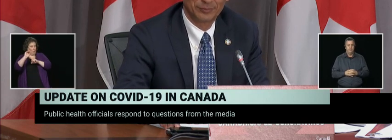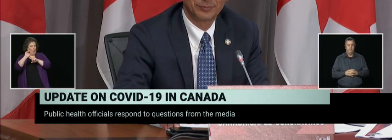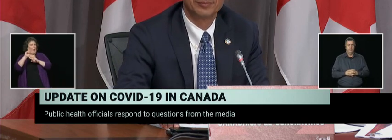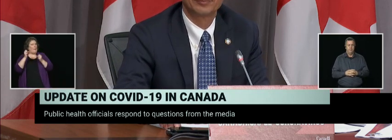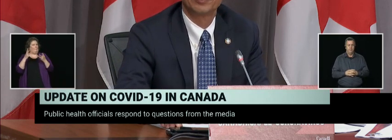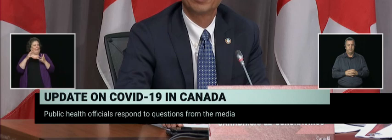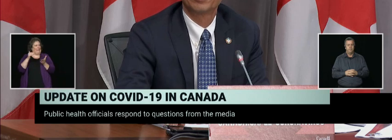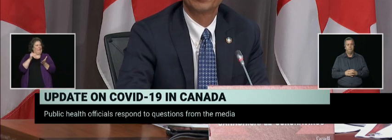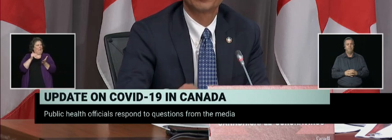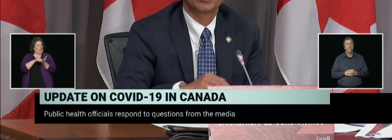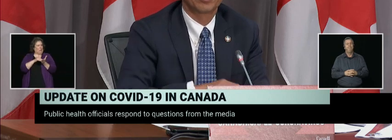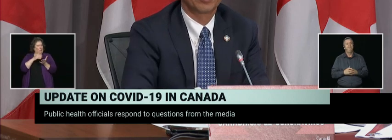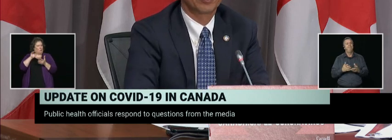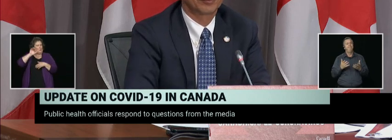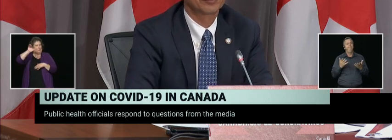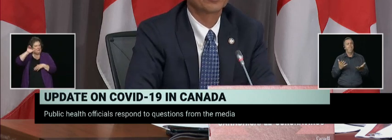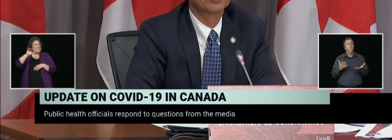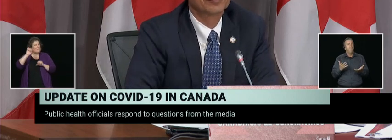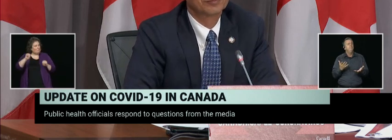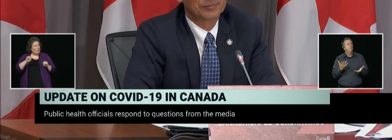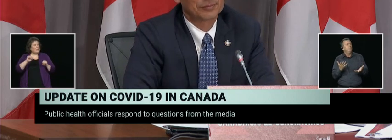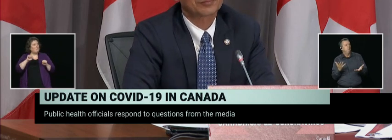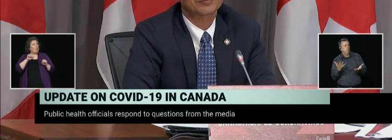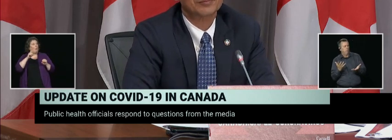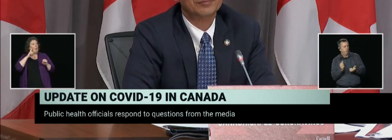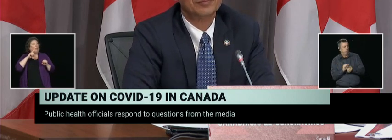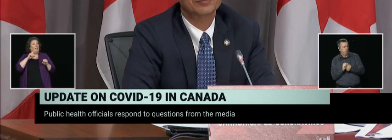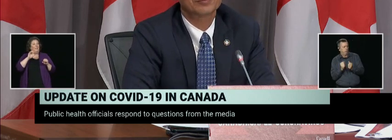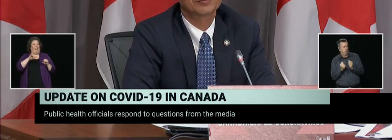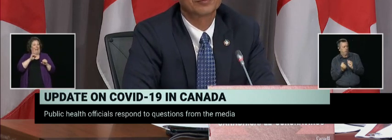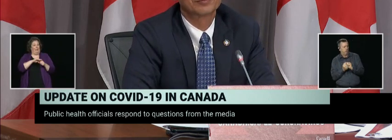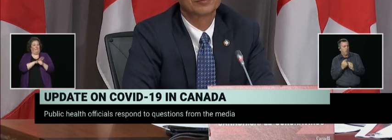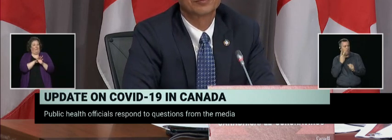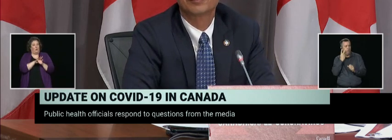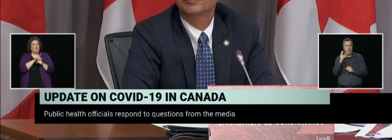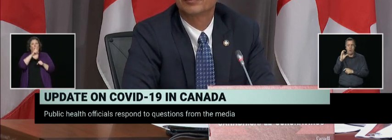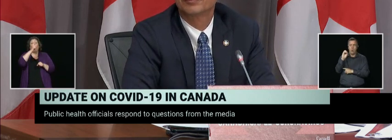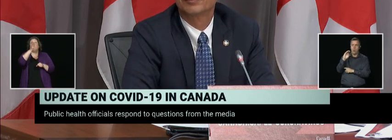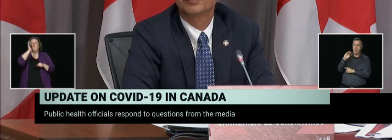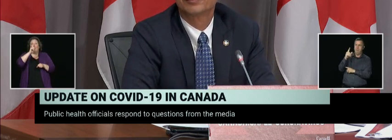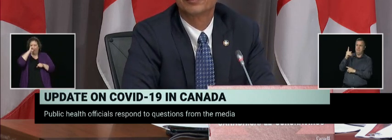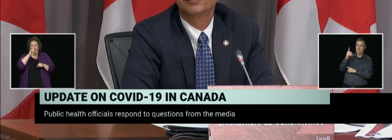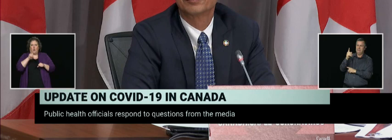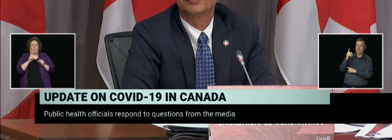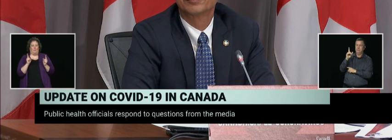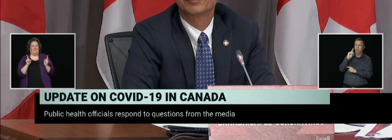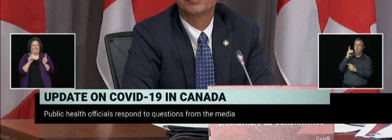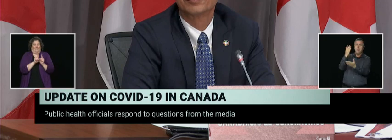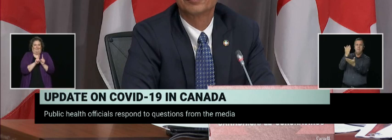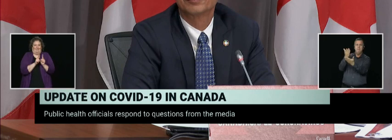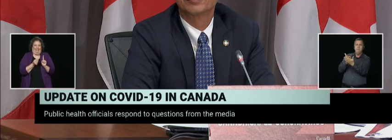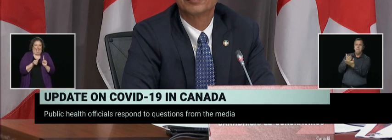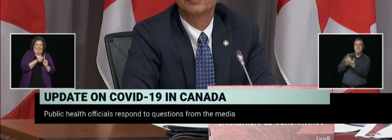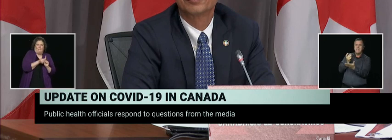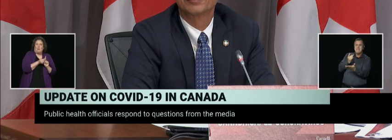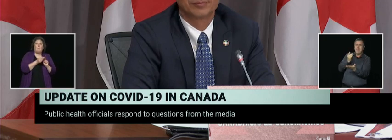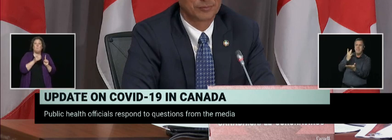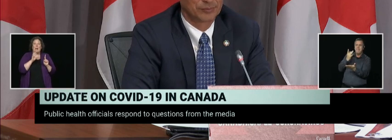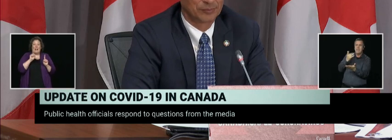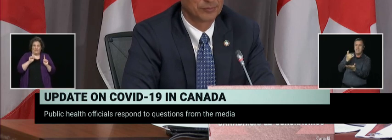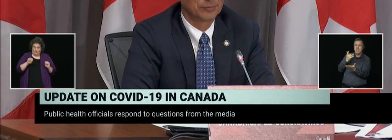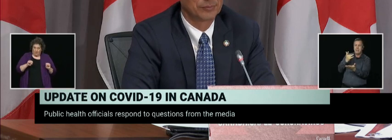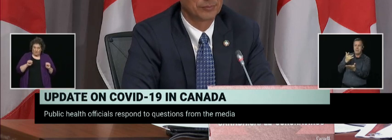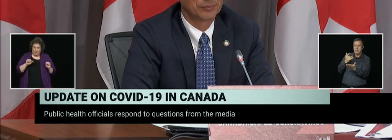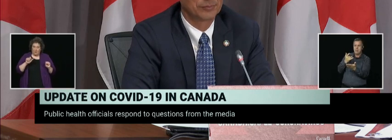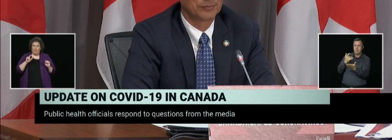la donne pour vous que l'OMS et que les preuves scientifiques démontrent que ce virus-là, c'est pas